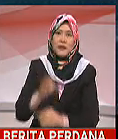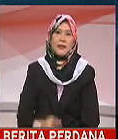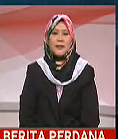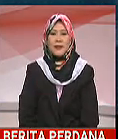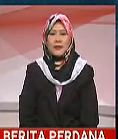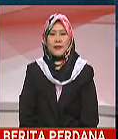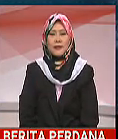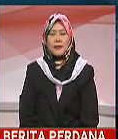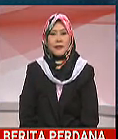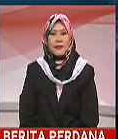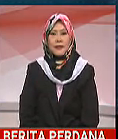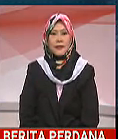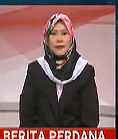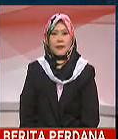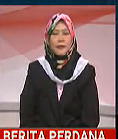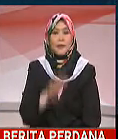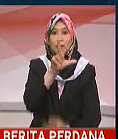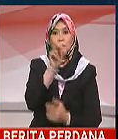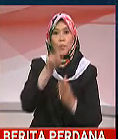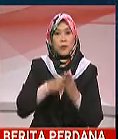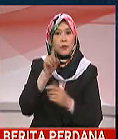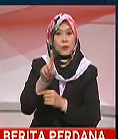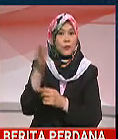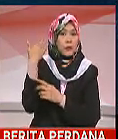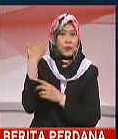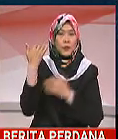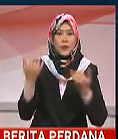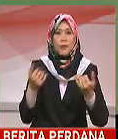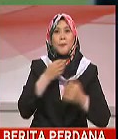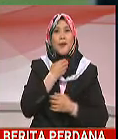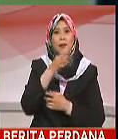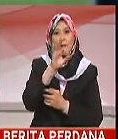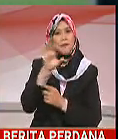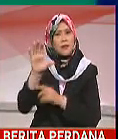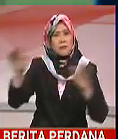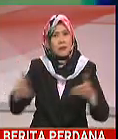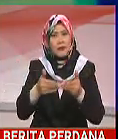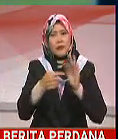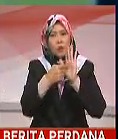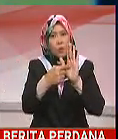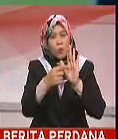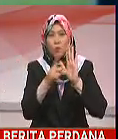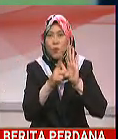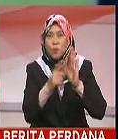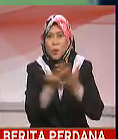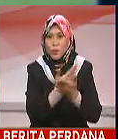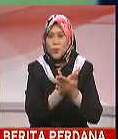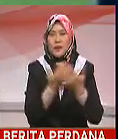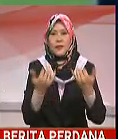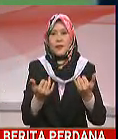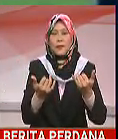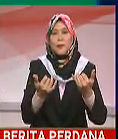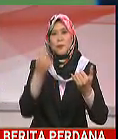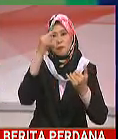FC pada 30 Januari lalu per FC telah memperkenalkan logo baharu itu dengan motor satu permulaan